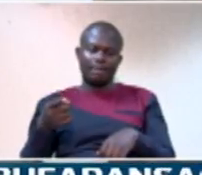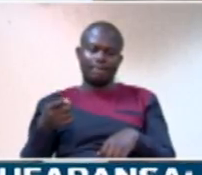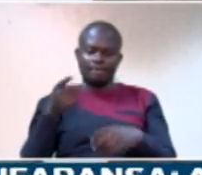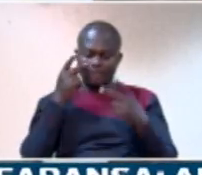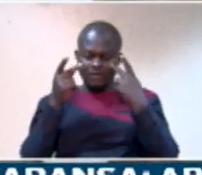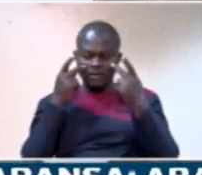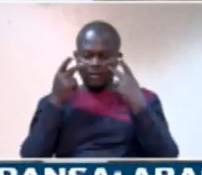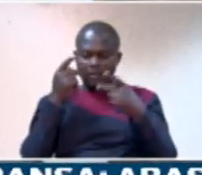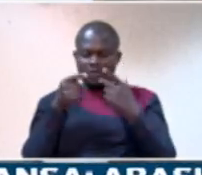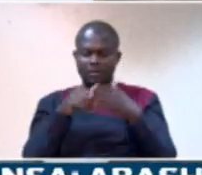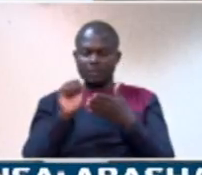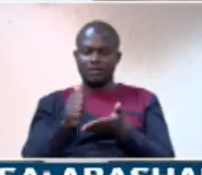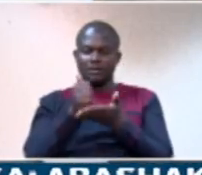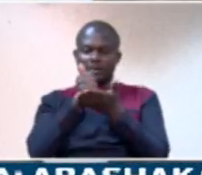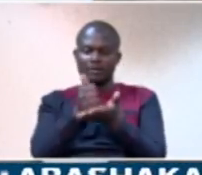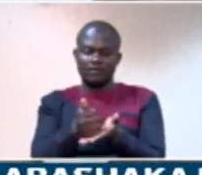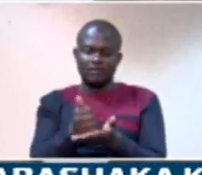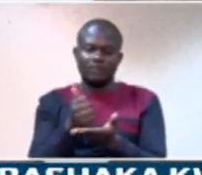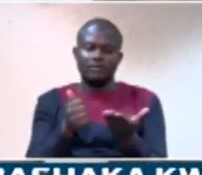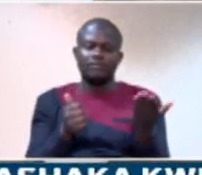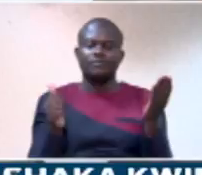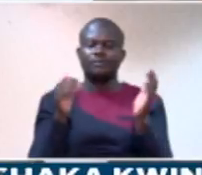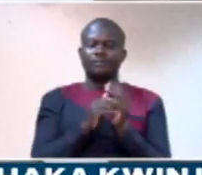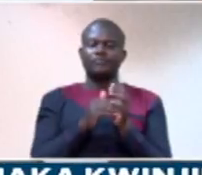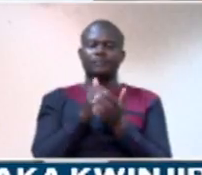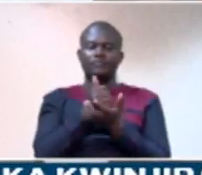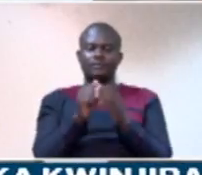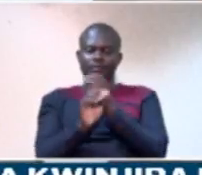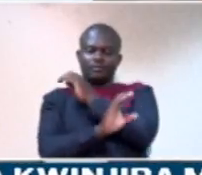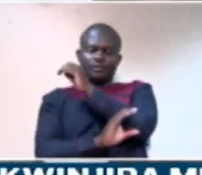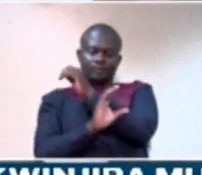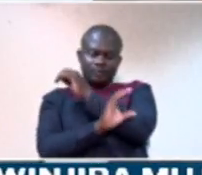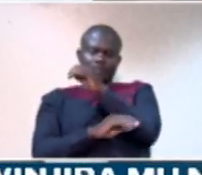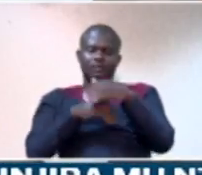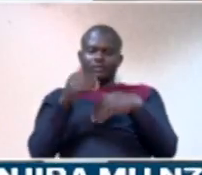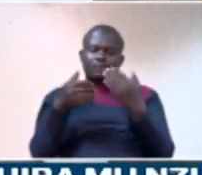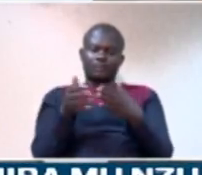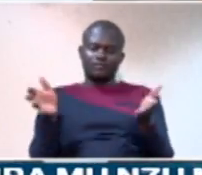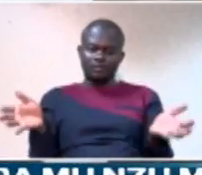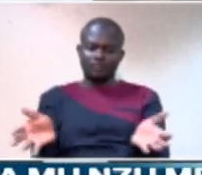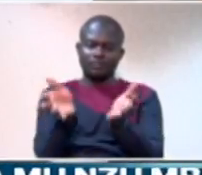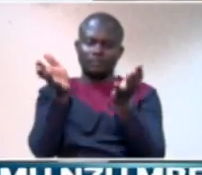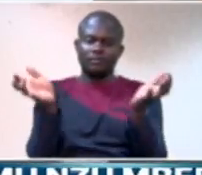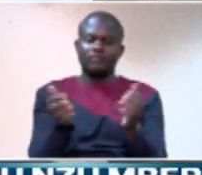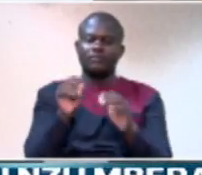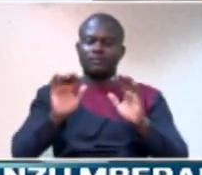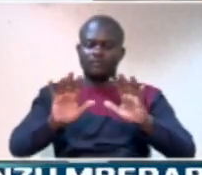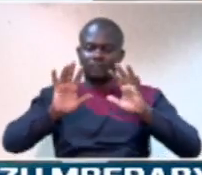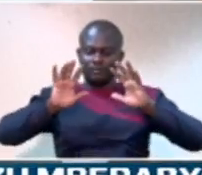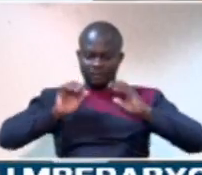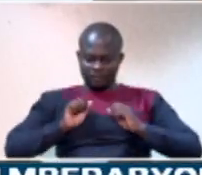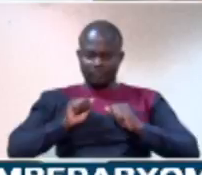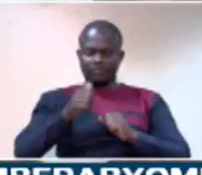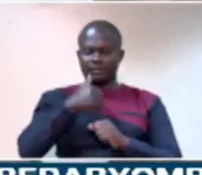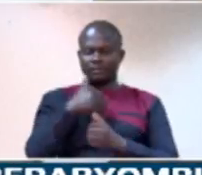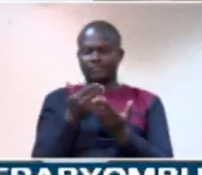kubona ibibatunga ndetse n'ibitunga igihugu. Turabashishikariza yuko ubwo bwirinzi